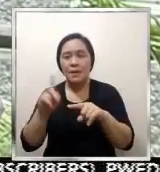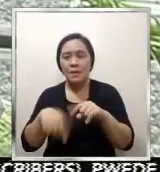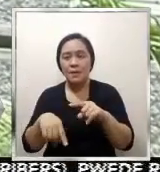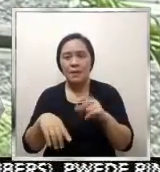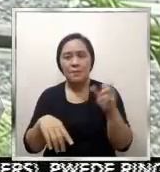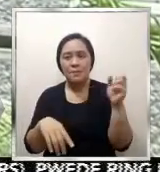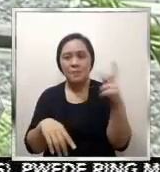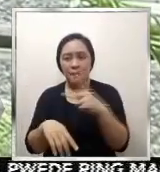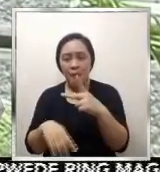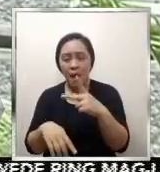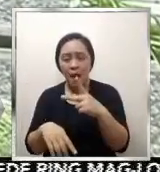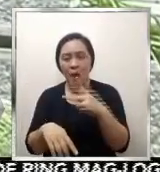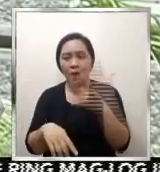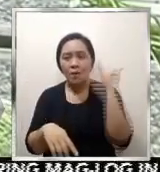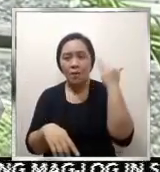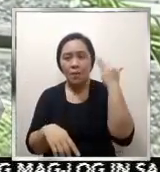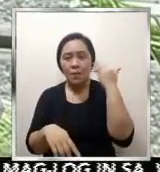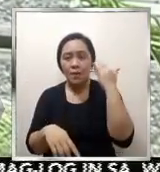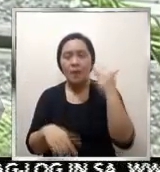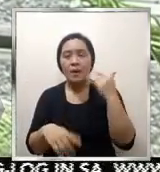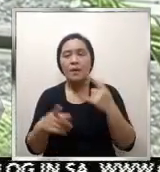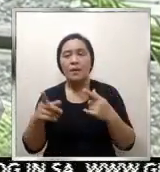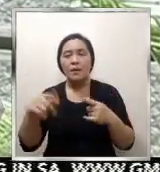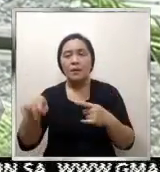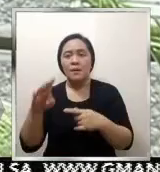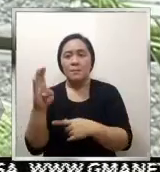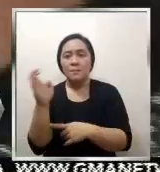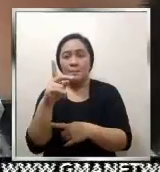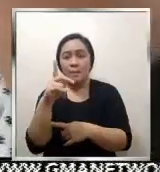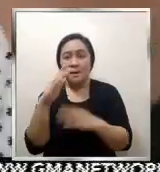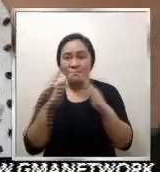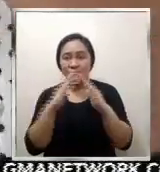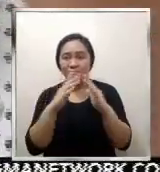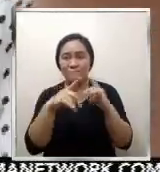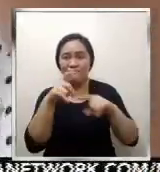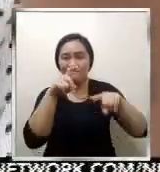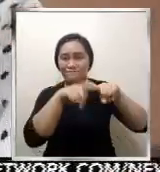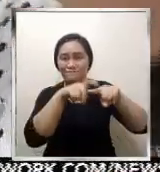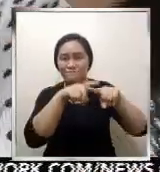sila makakabalik dun sa inupahan nila eh. Kasi wala na din pambayad.